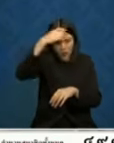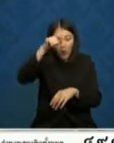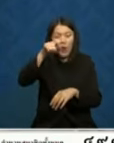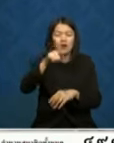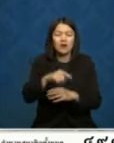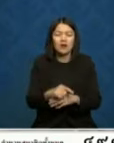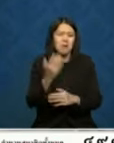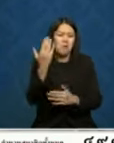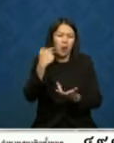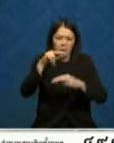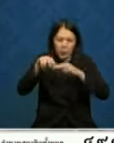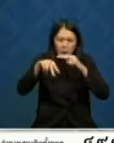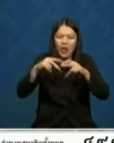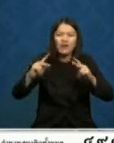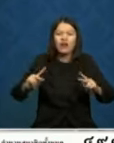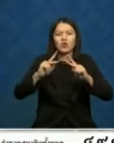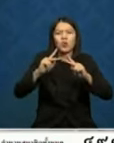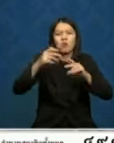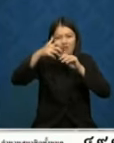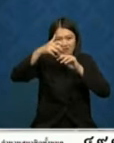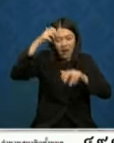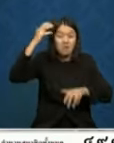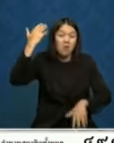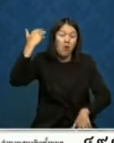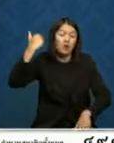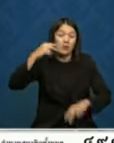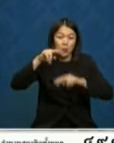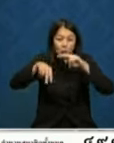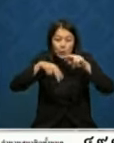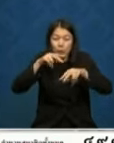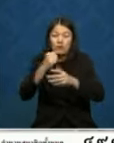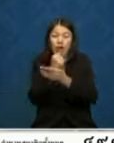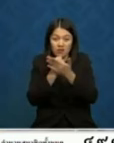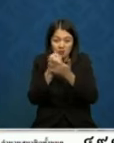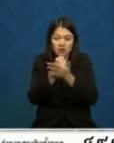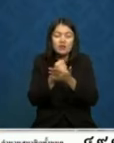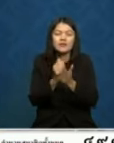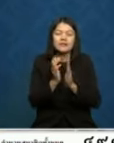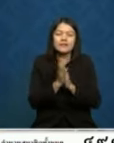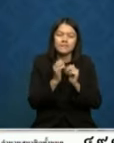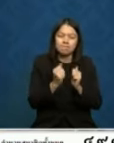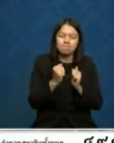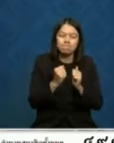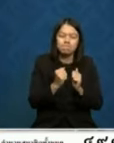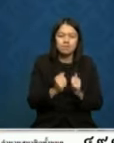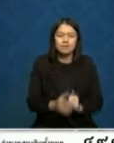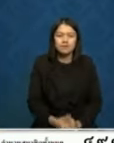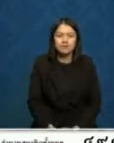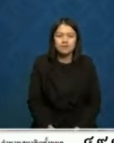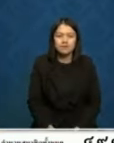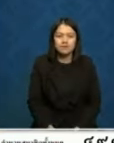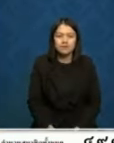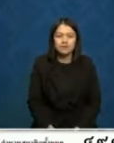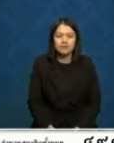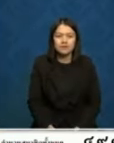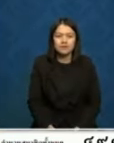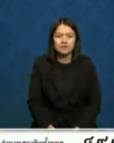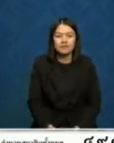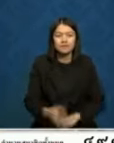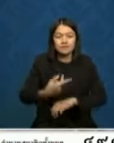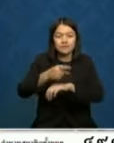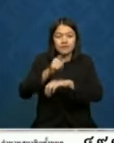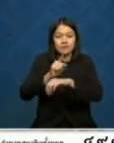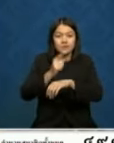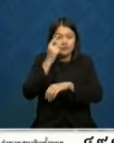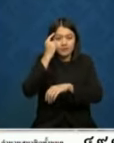การกำกับดูแลกระทรวงมหาดไทยในการปราบปรามยาเสพติดผมขอชมเชยท่านประธานครับท่านประธานทราบหรือ